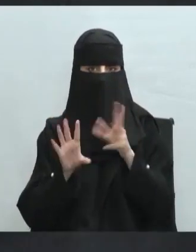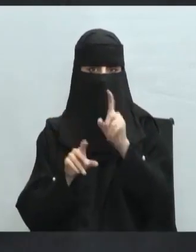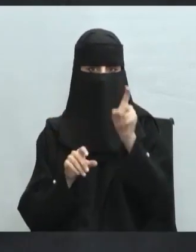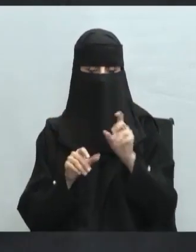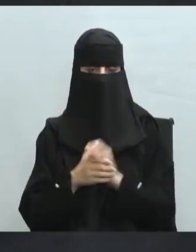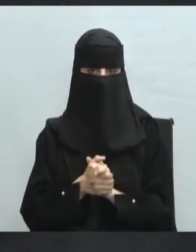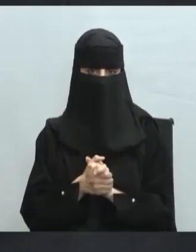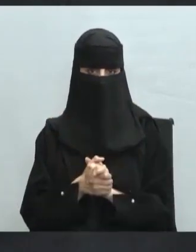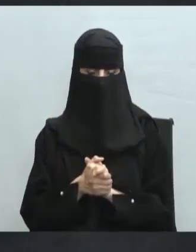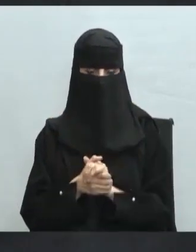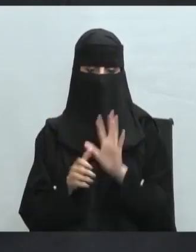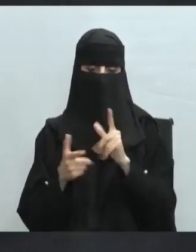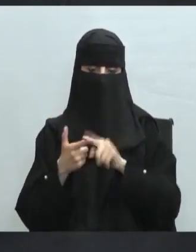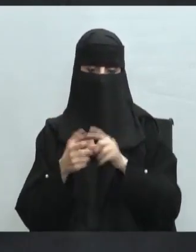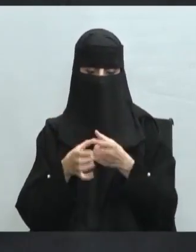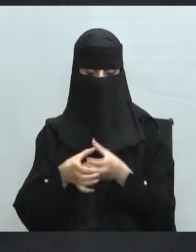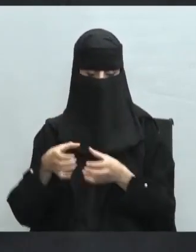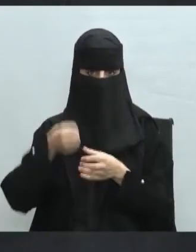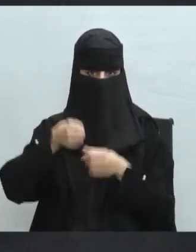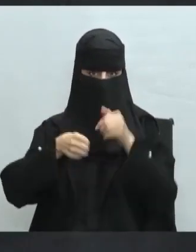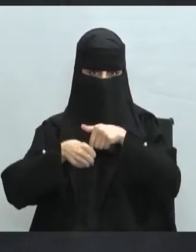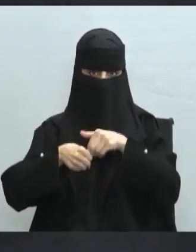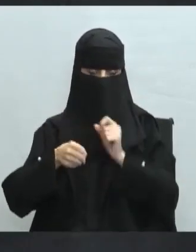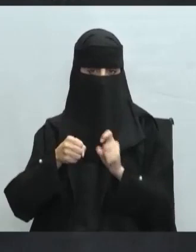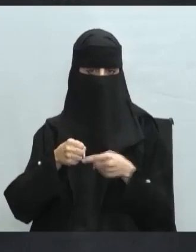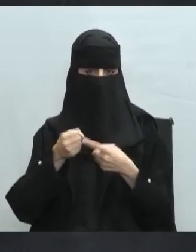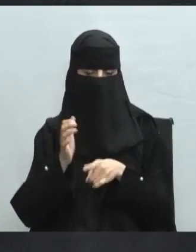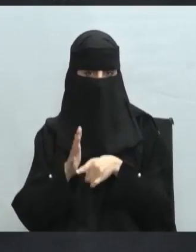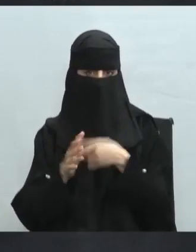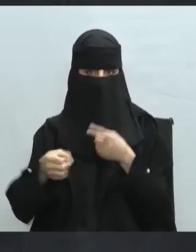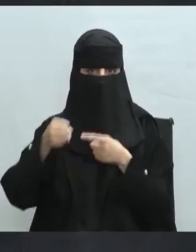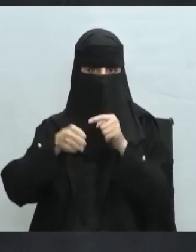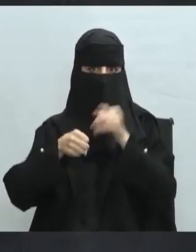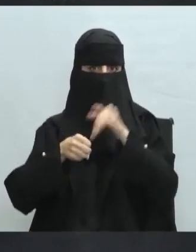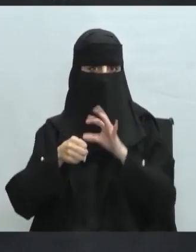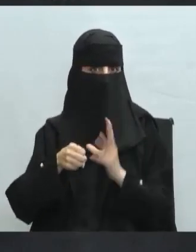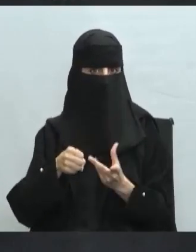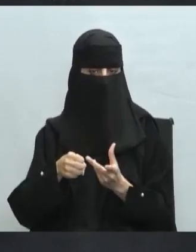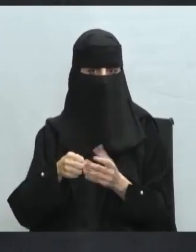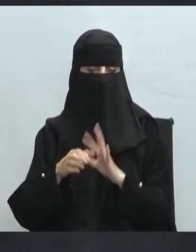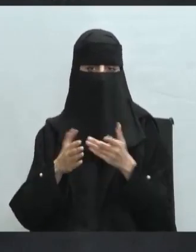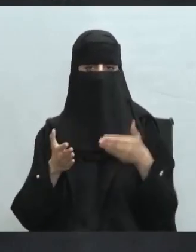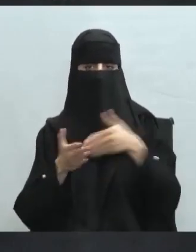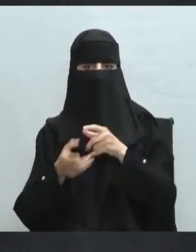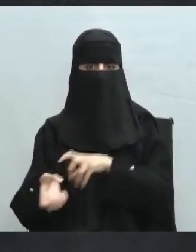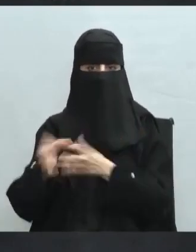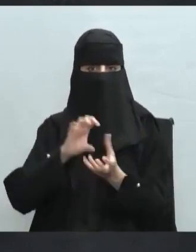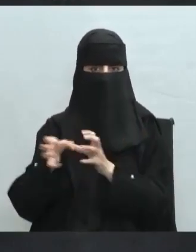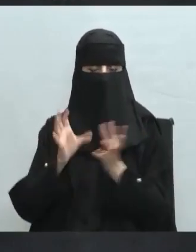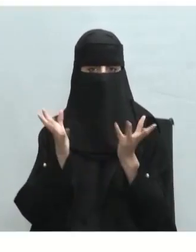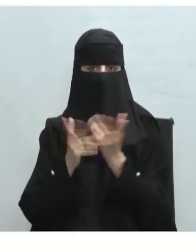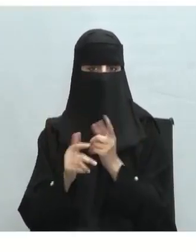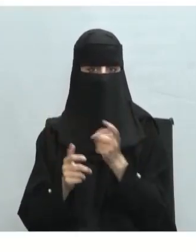اقول مثلا ماذا كان داخل الكيس في المره الاولى او سؤال اقول كم مره كرر تجربه كل هذه اسئله للمستوى الحرفي